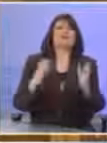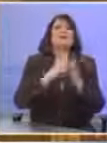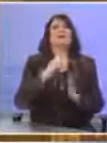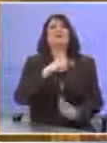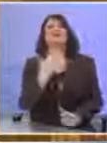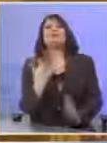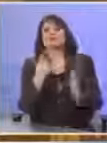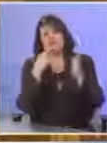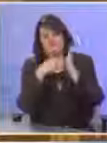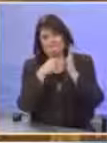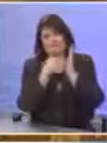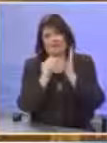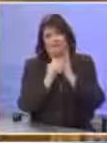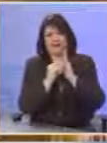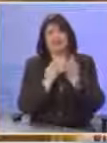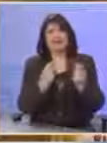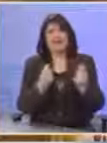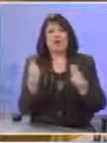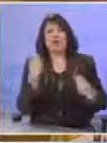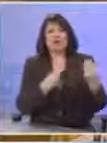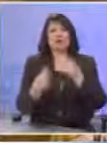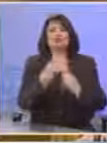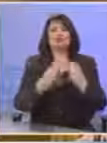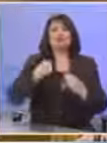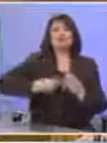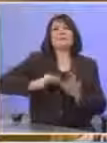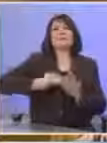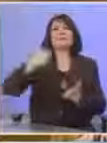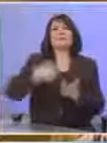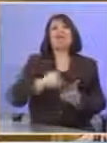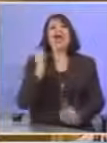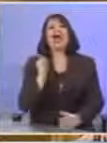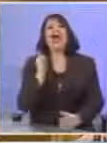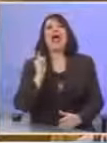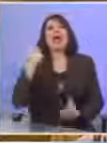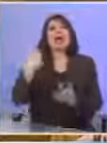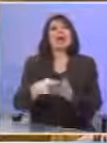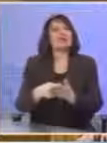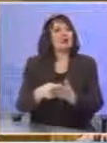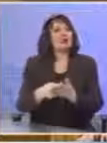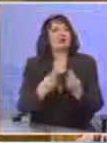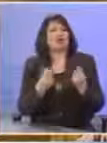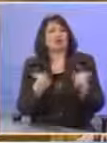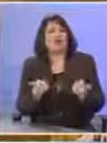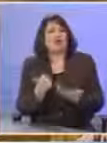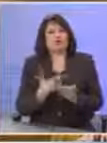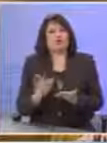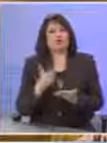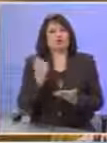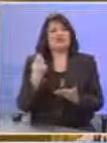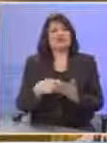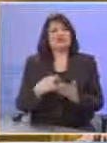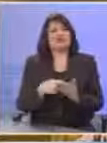25. Αυτές τις πατέντες για να πληρώνονται οι δημόσιοι υπάλληλοι σε αργία για το μισθό τους, για το μισό μισθό τους για την